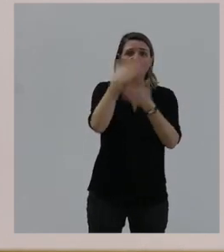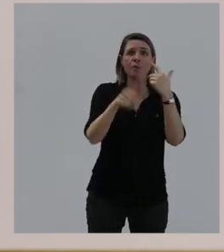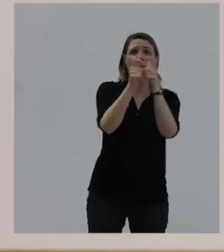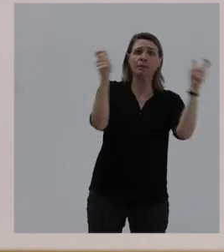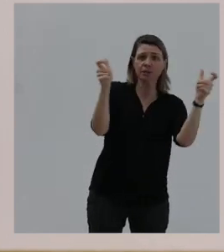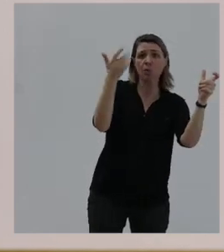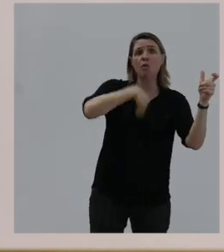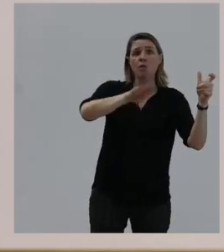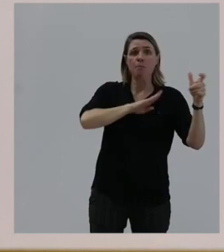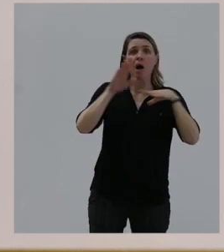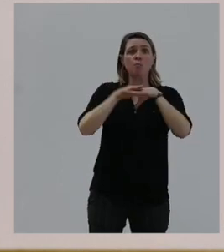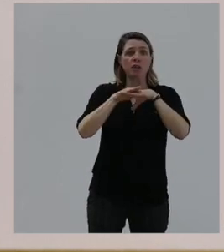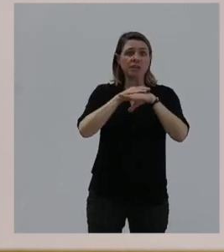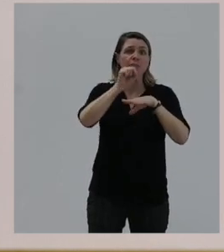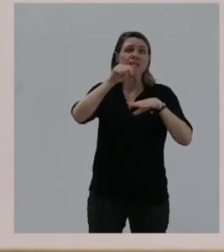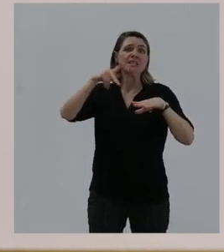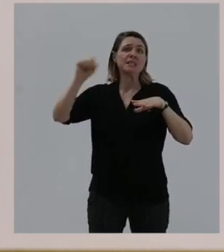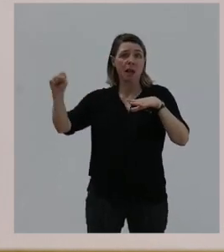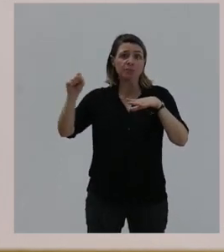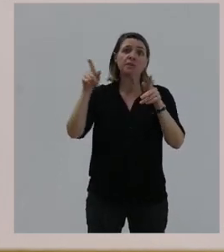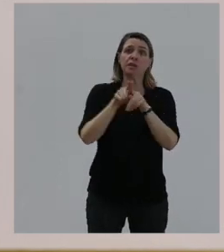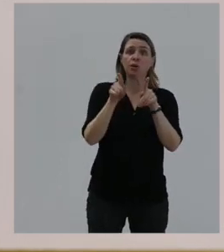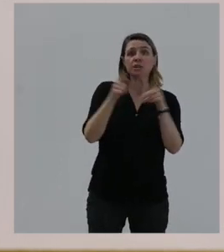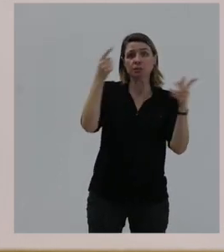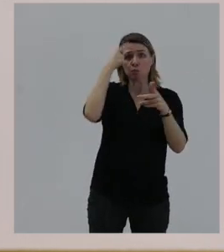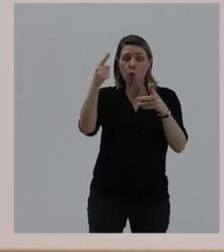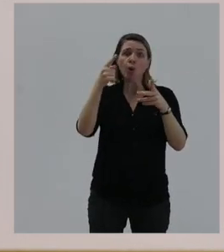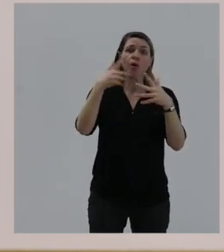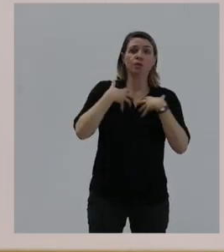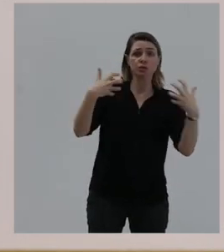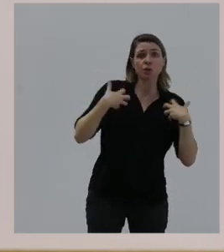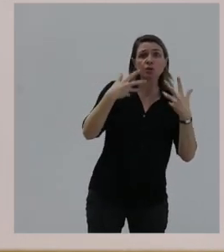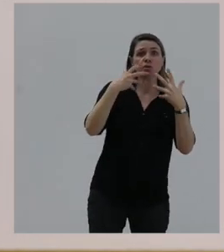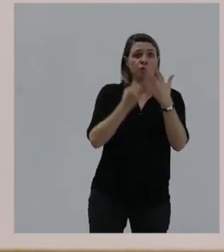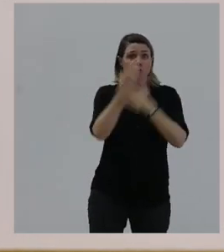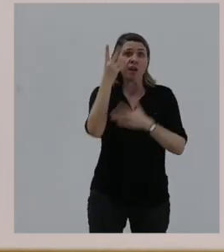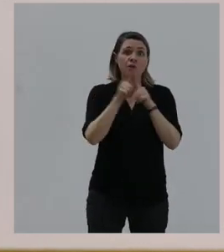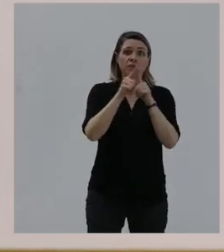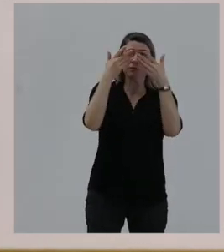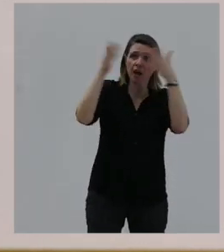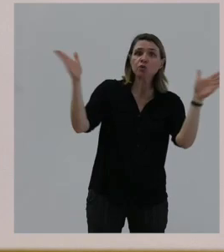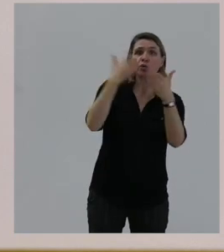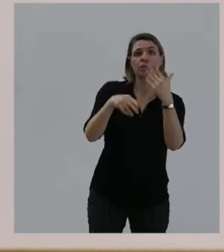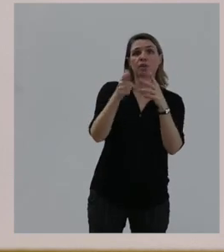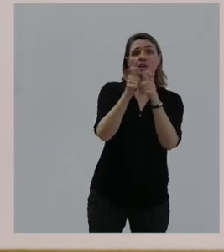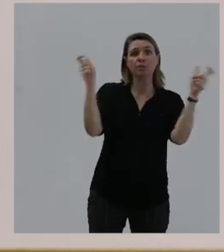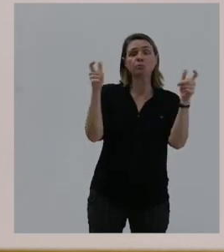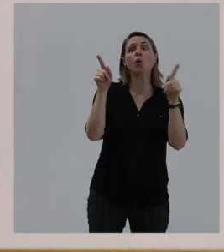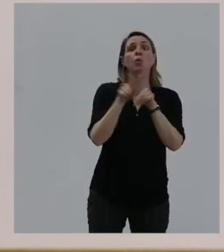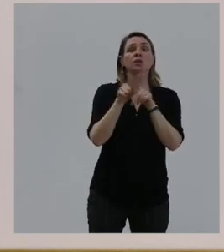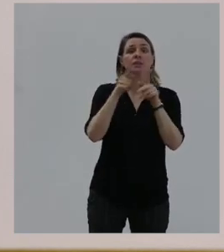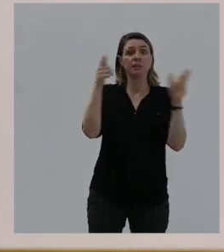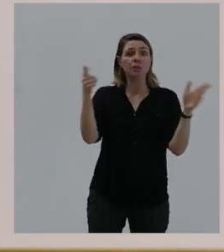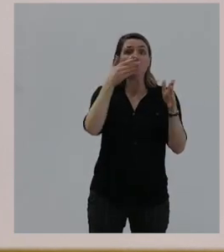l'établissement, grâce à une politique SAPS, grâce à une politique de sciences ouvertes, grâce à une signature d'établissement. Nous souhaitons aussi mieux